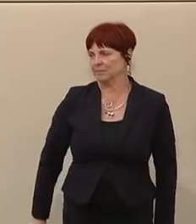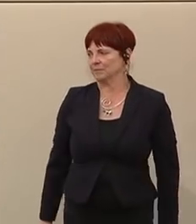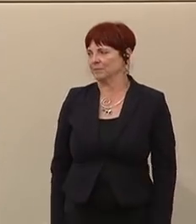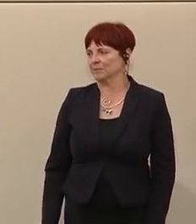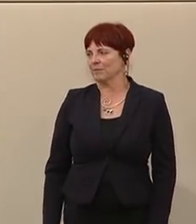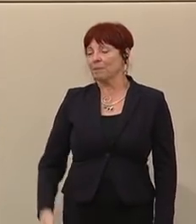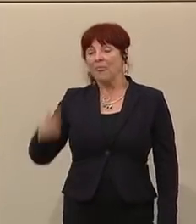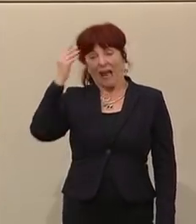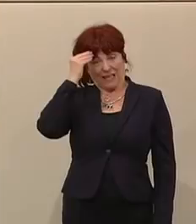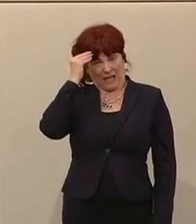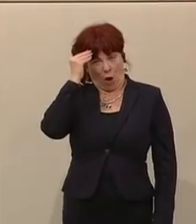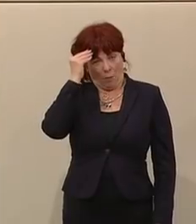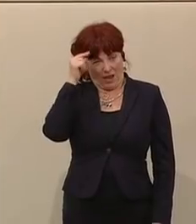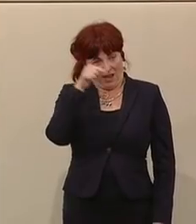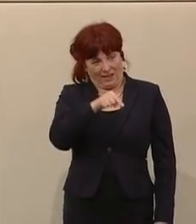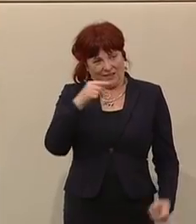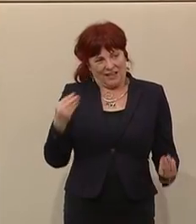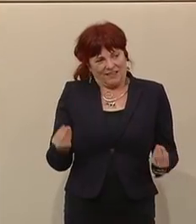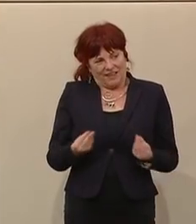Ich glaube,